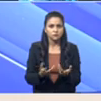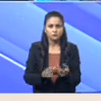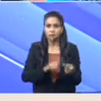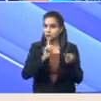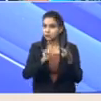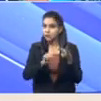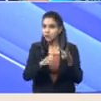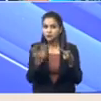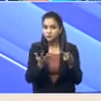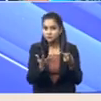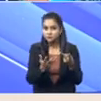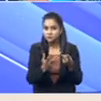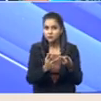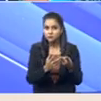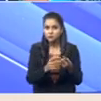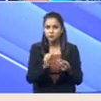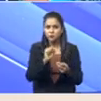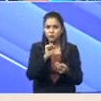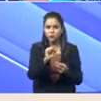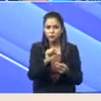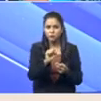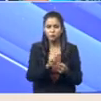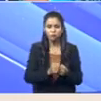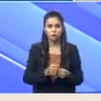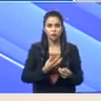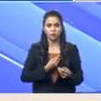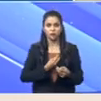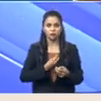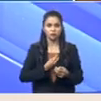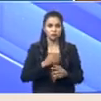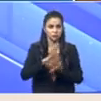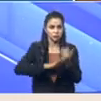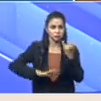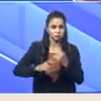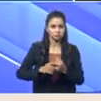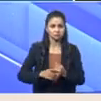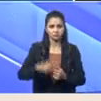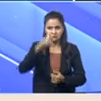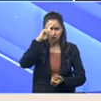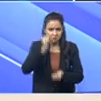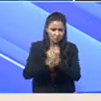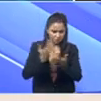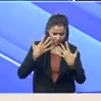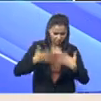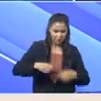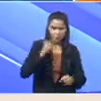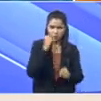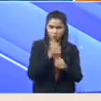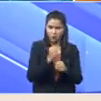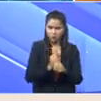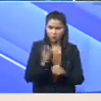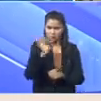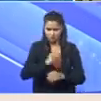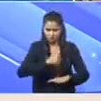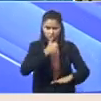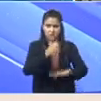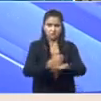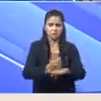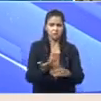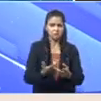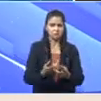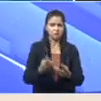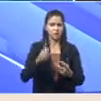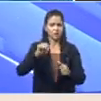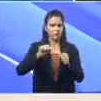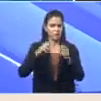दांव, भय का माहौल पैदा करो। वर्दी, सरकारी दफ्तर का सेटअप,